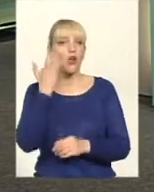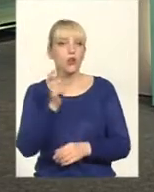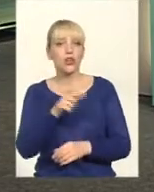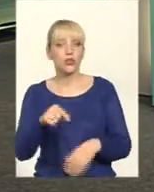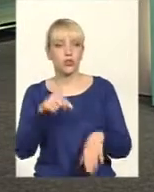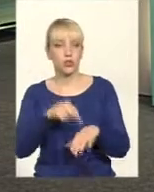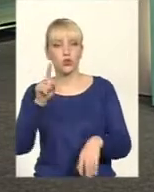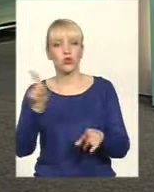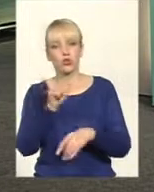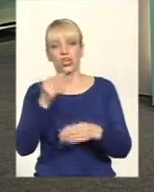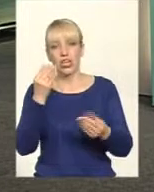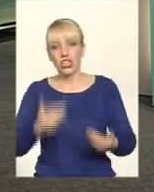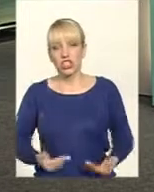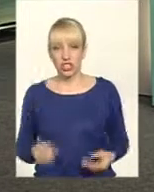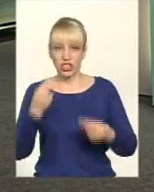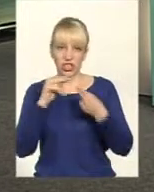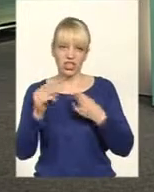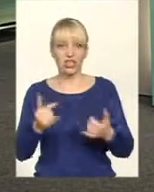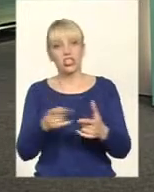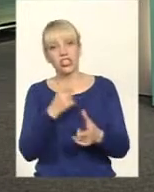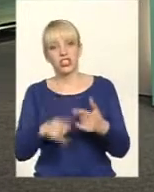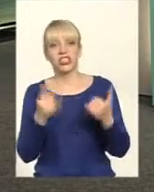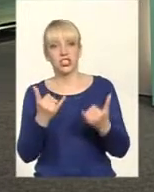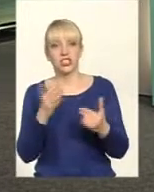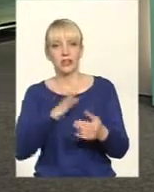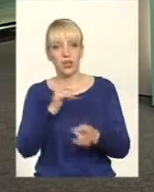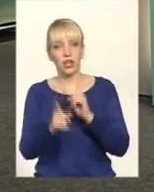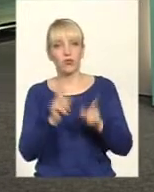відчують, що жити стало трошки краще? І чи на часі були реформи, які ми